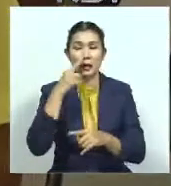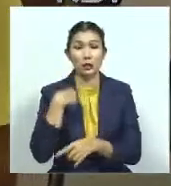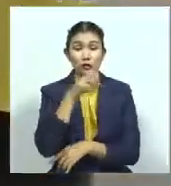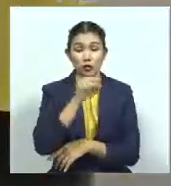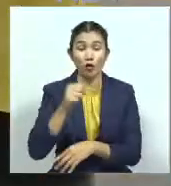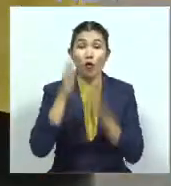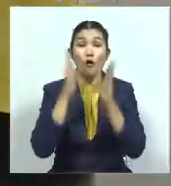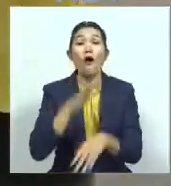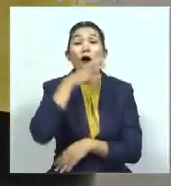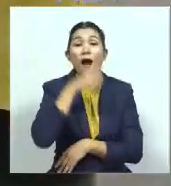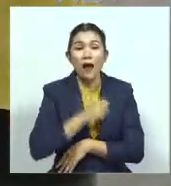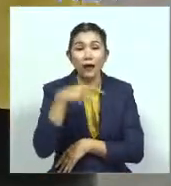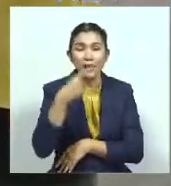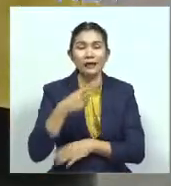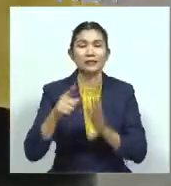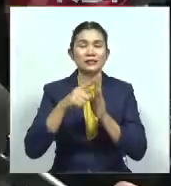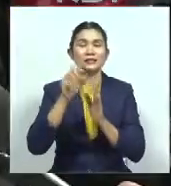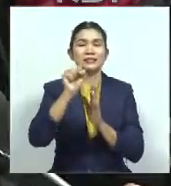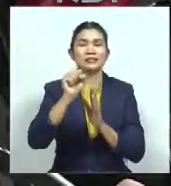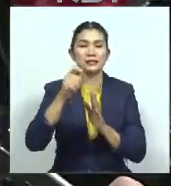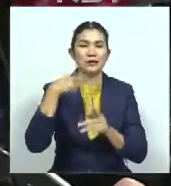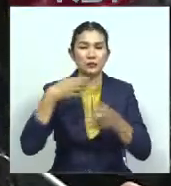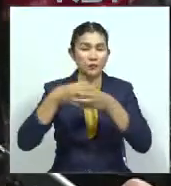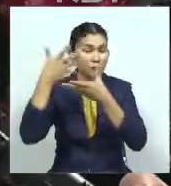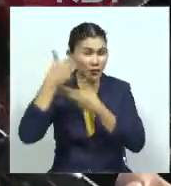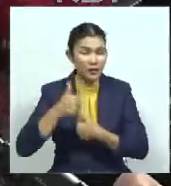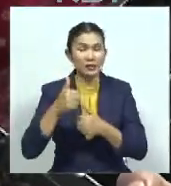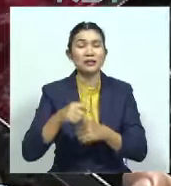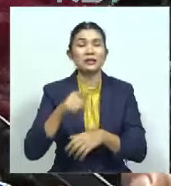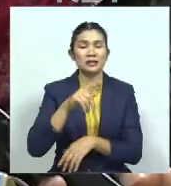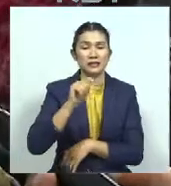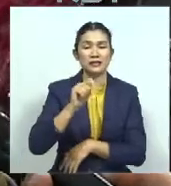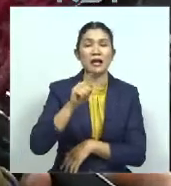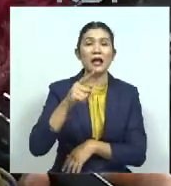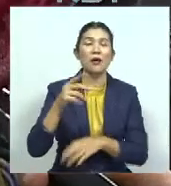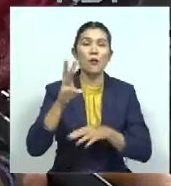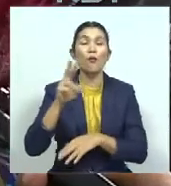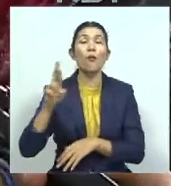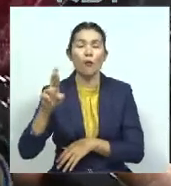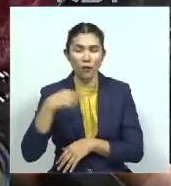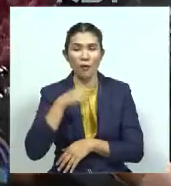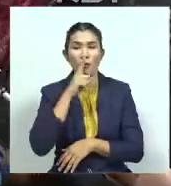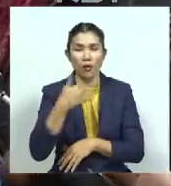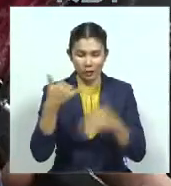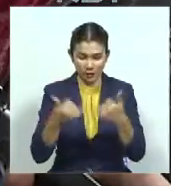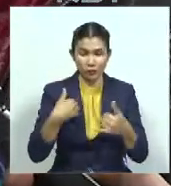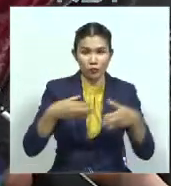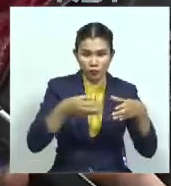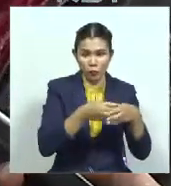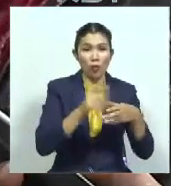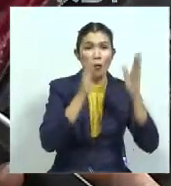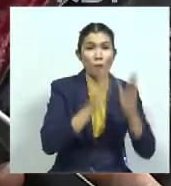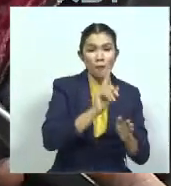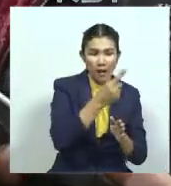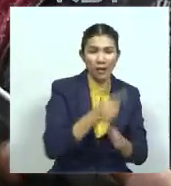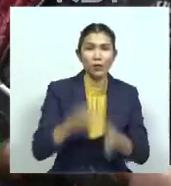เก่าอย่างนายถาวรเสนเนียมสสประชาธิปัตย์ระบุถึงการทำงานร่วมกับสสหน้าใหม่ว่าทั้งสองฝ่ายจะปรับตัวเข้าห